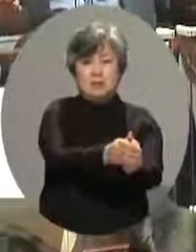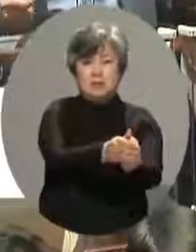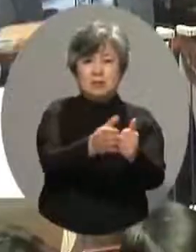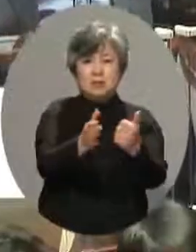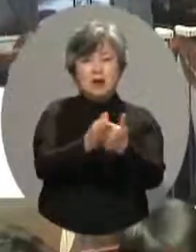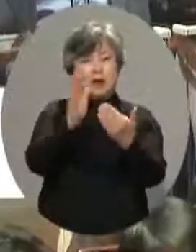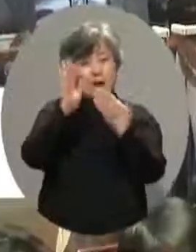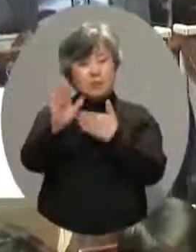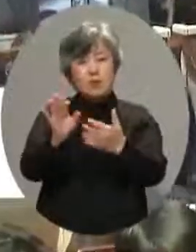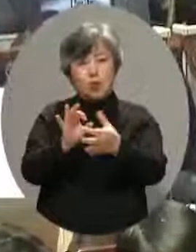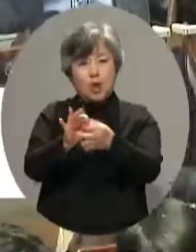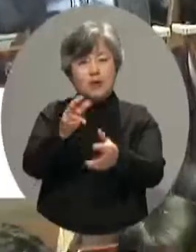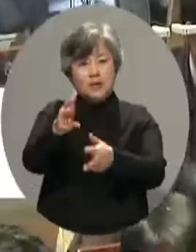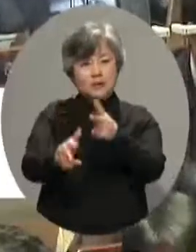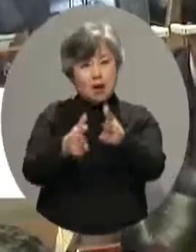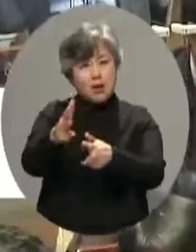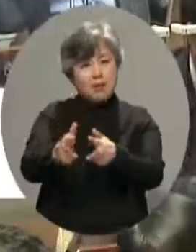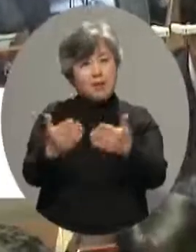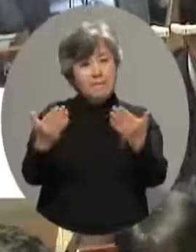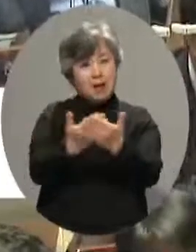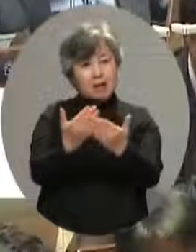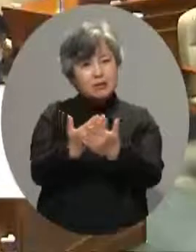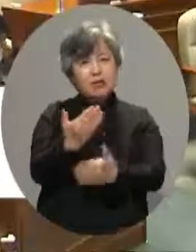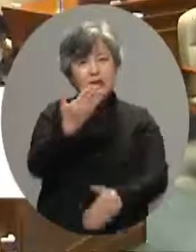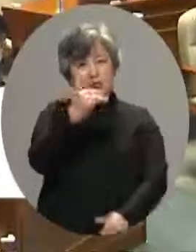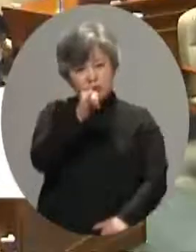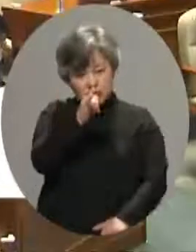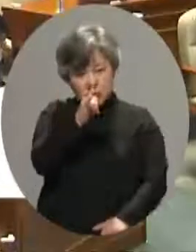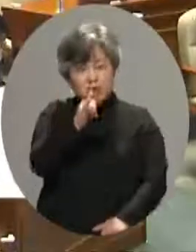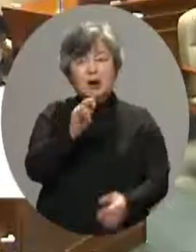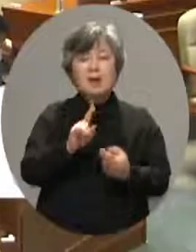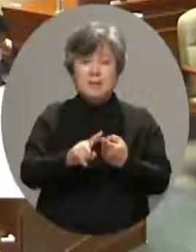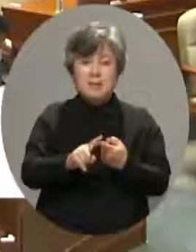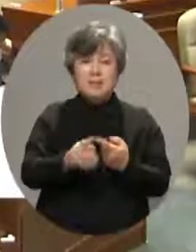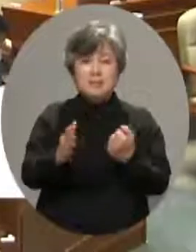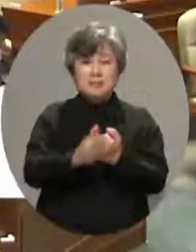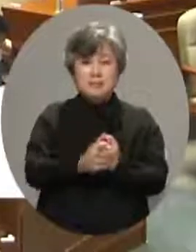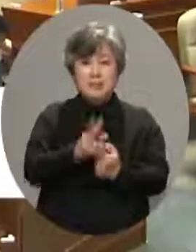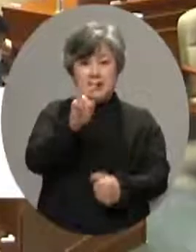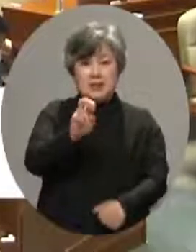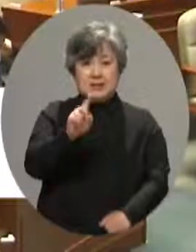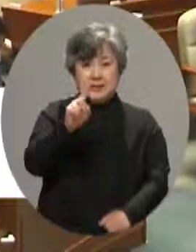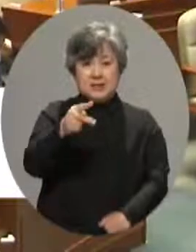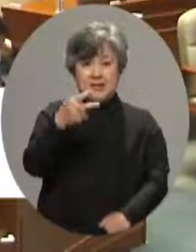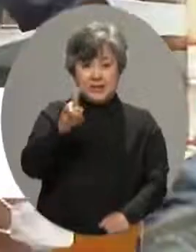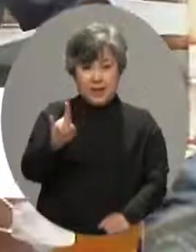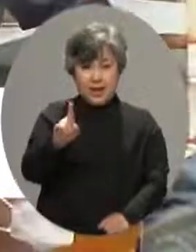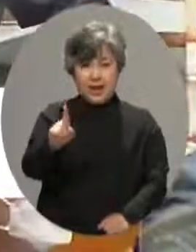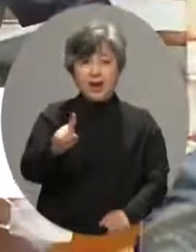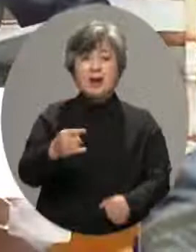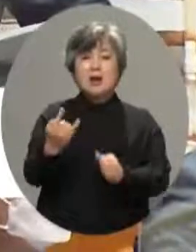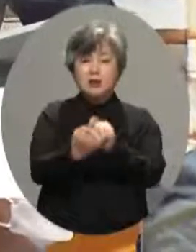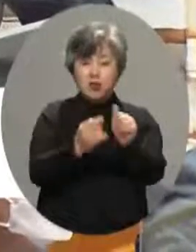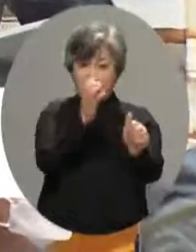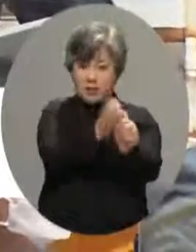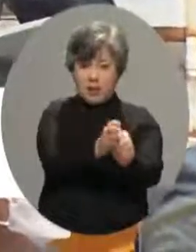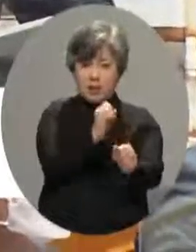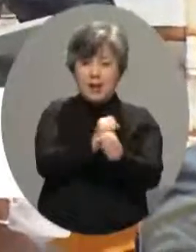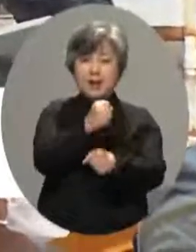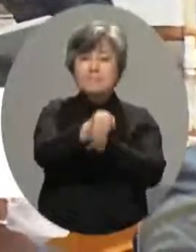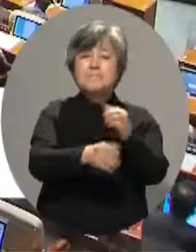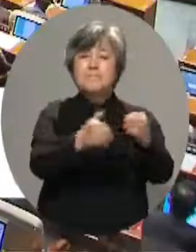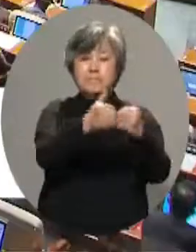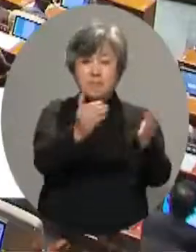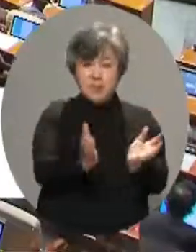따라 향후 관련 사업의 진척 여부에 관심이 모아지고 있습니다 21대 국회 하반기 상임이 배정을 통해